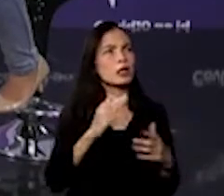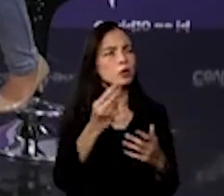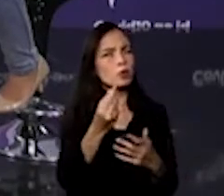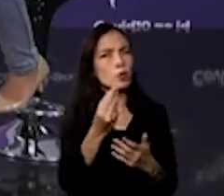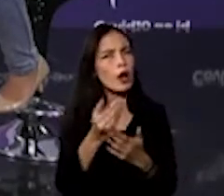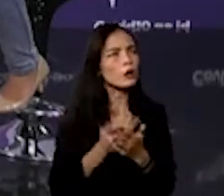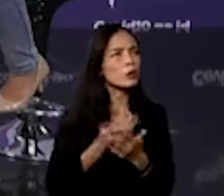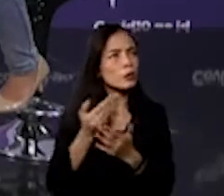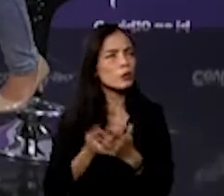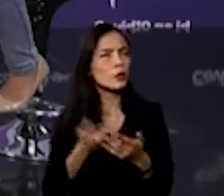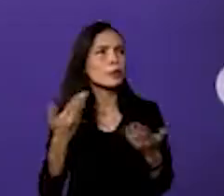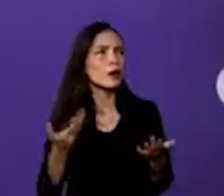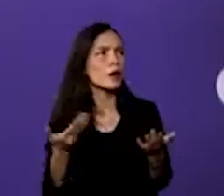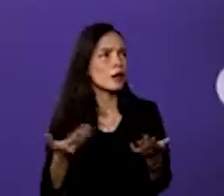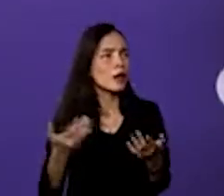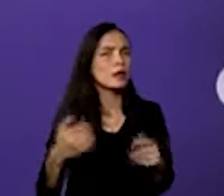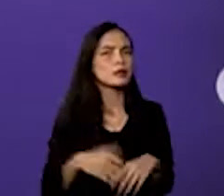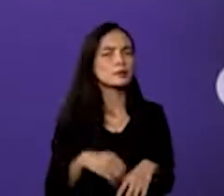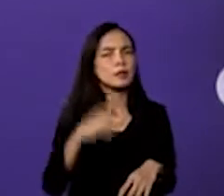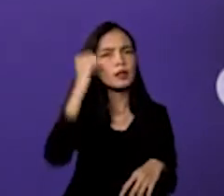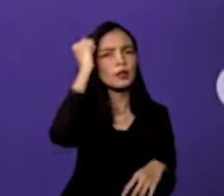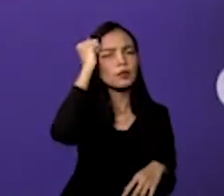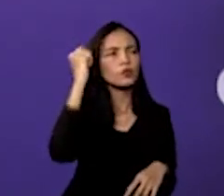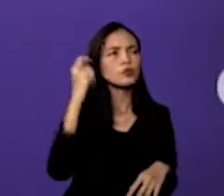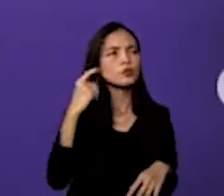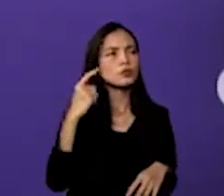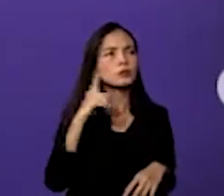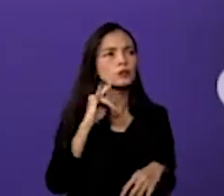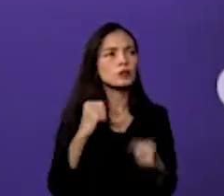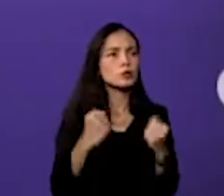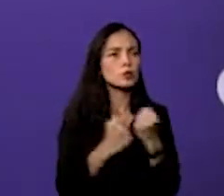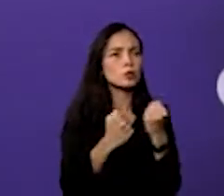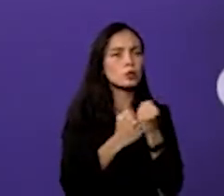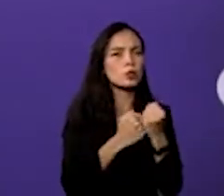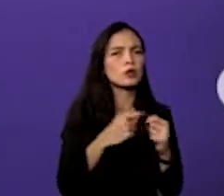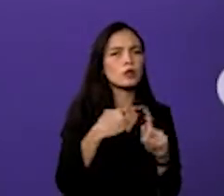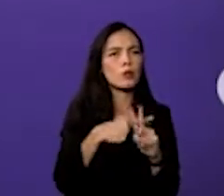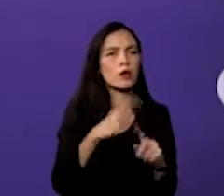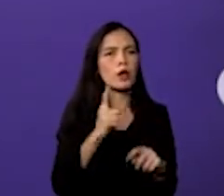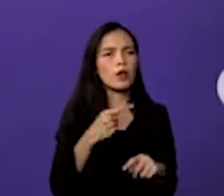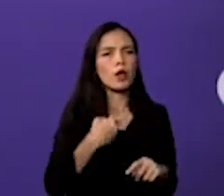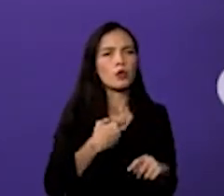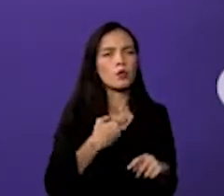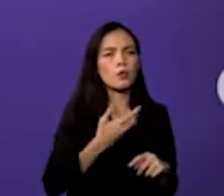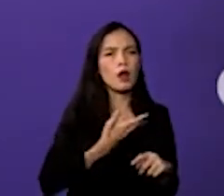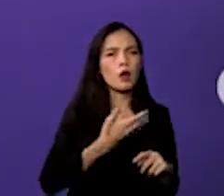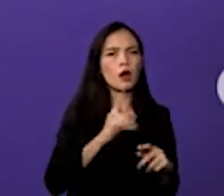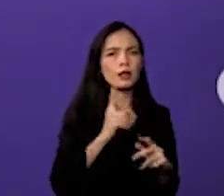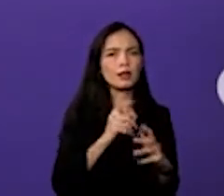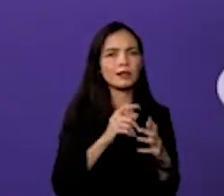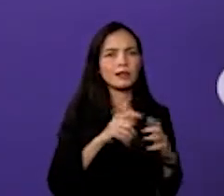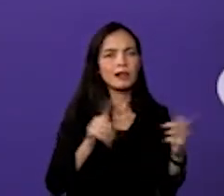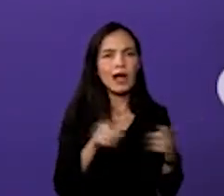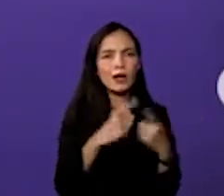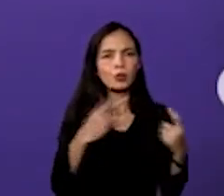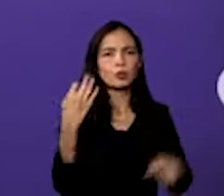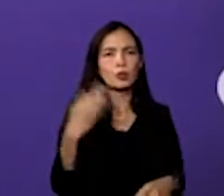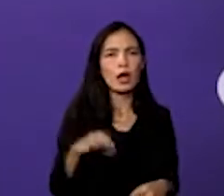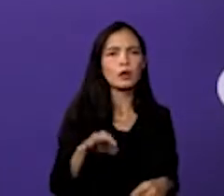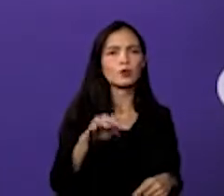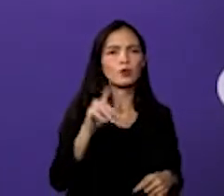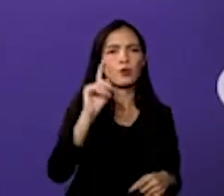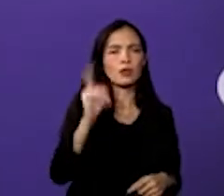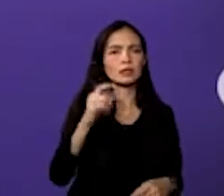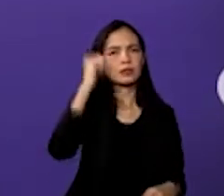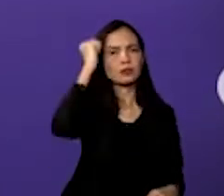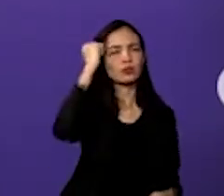jadi ya Eh ibu saya tuh pasti nge-support banget apalagi kalau saya lagi mau bikin single baru bikin lagu baru pasti Ibu saya selalu